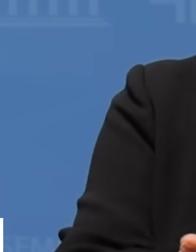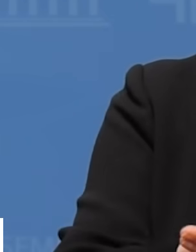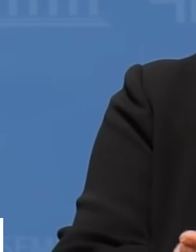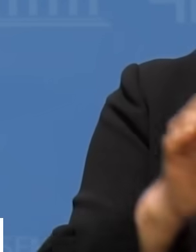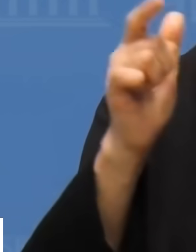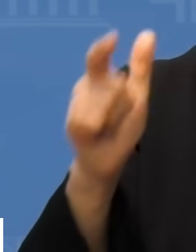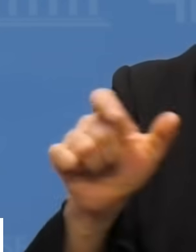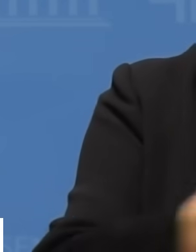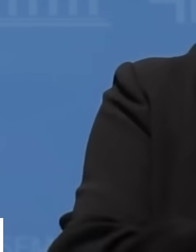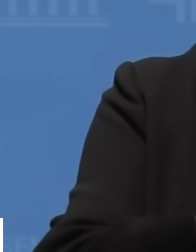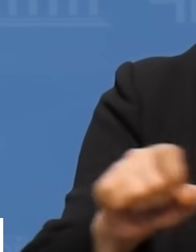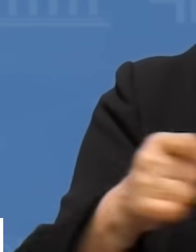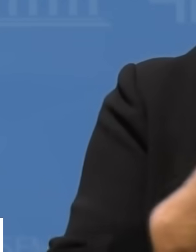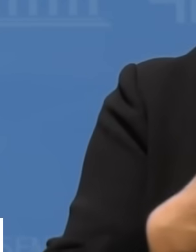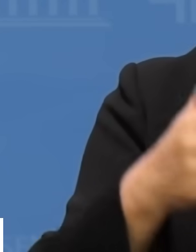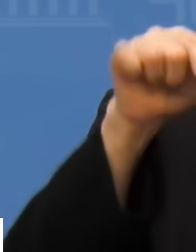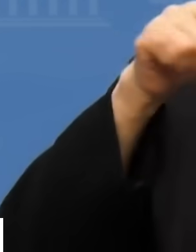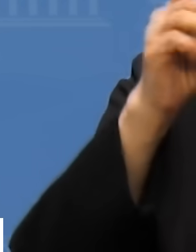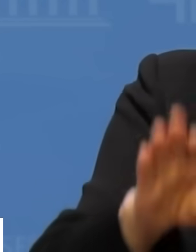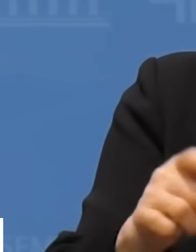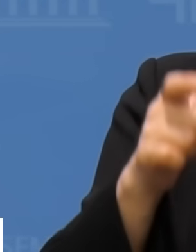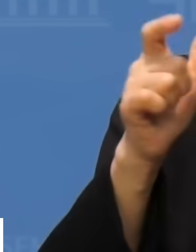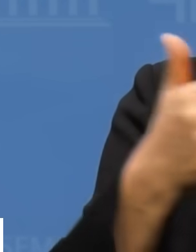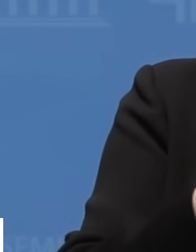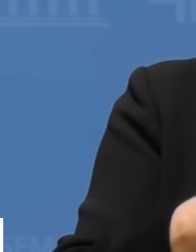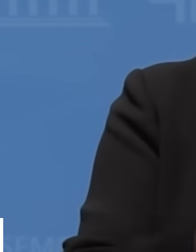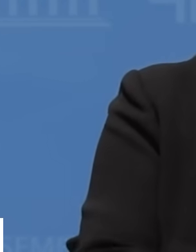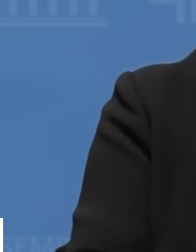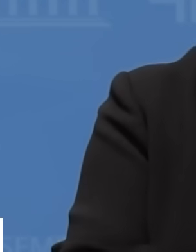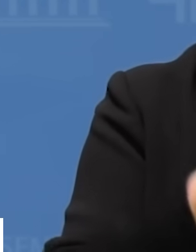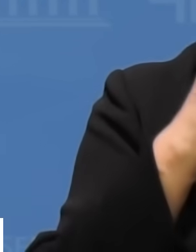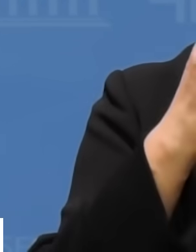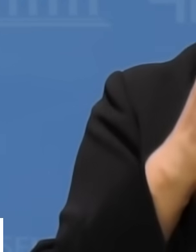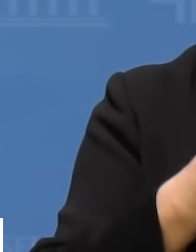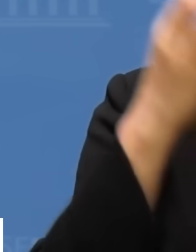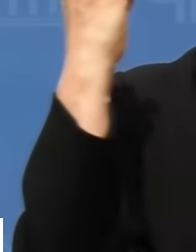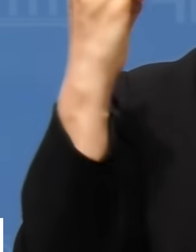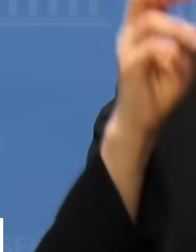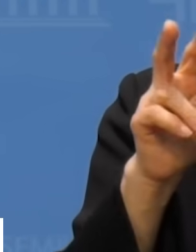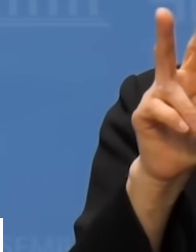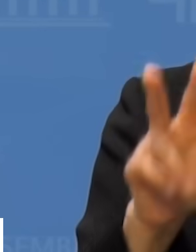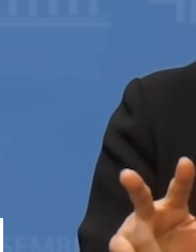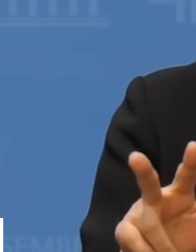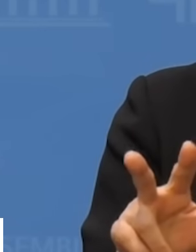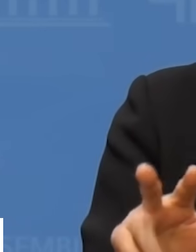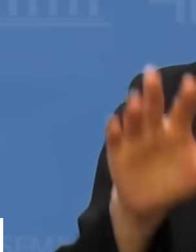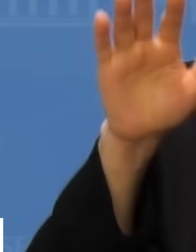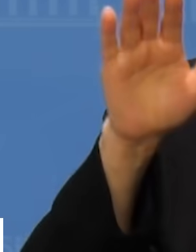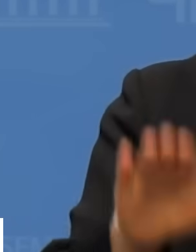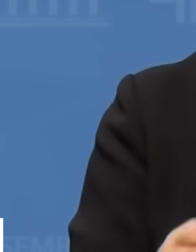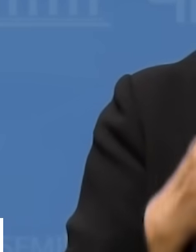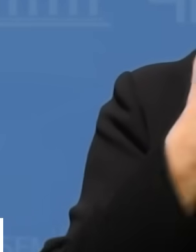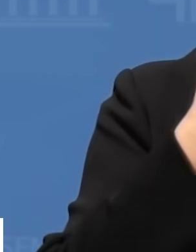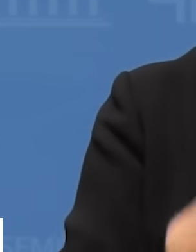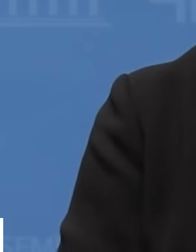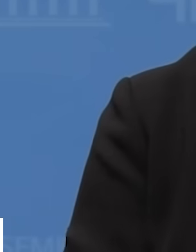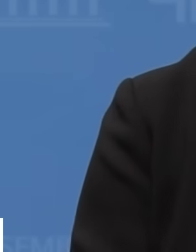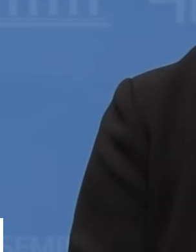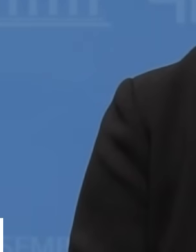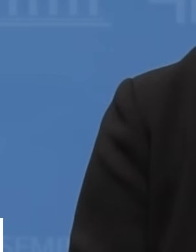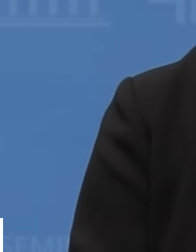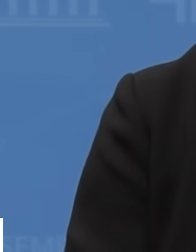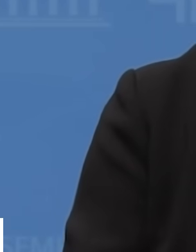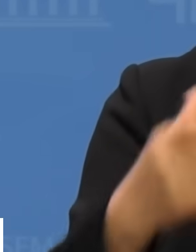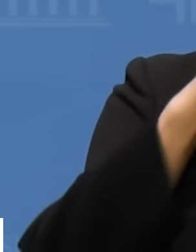강북구 특히 강북갑 지역의 불편은 30년 전이나 지금이나 별 차이가 없습니다. 이와